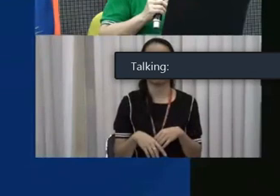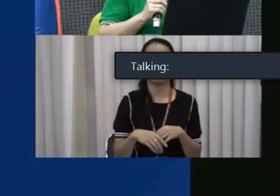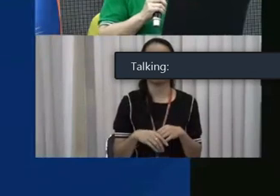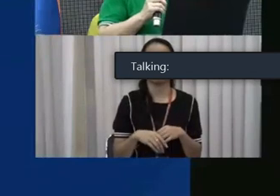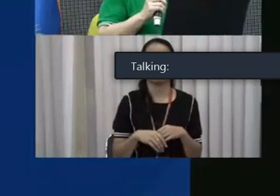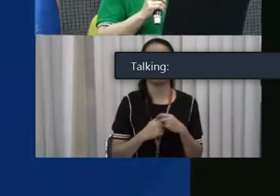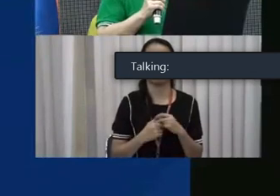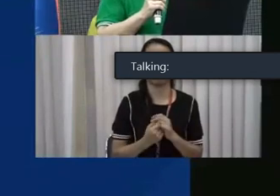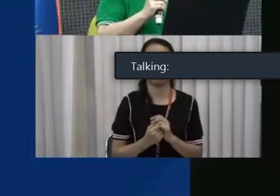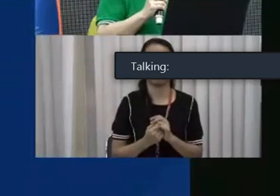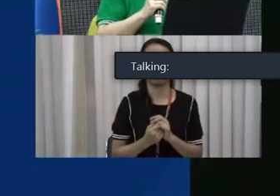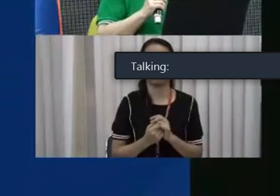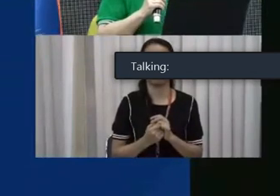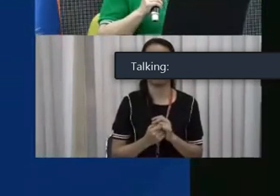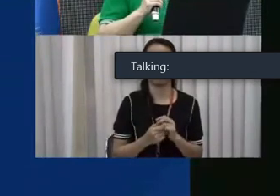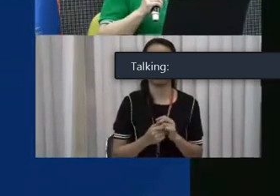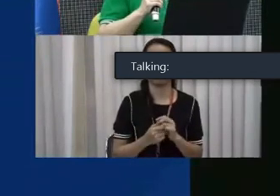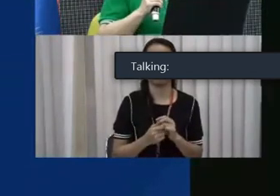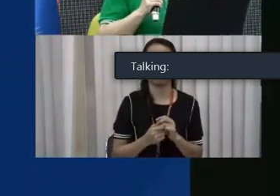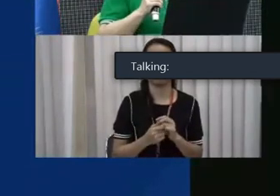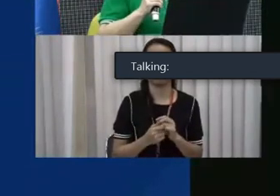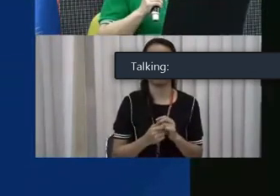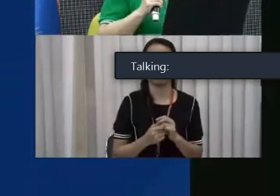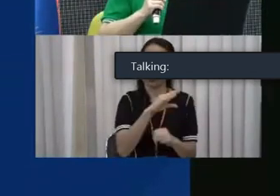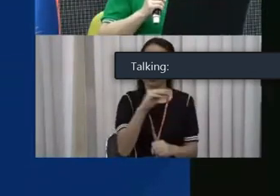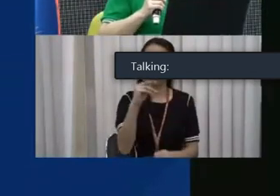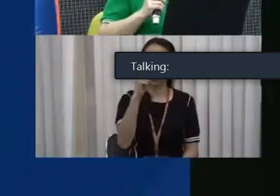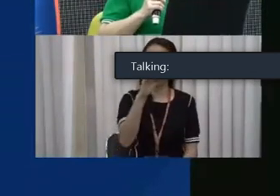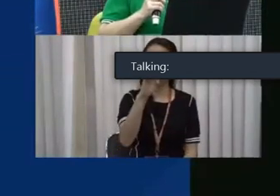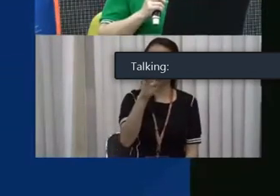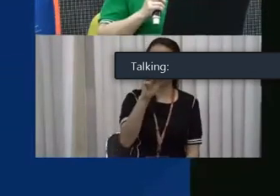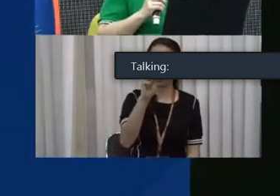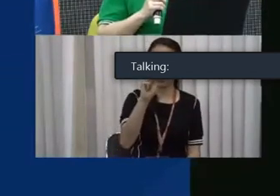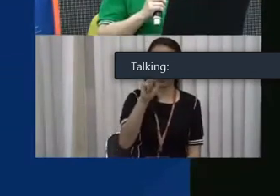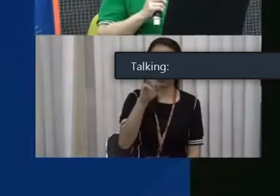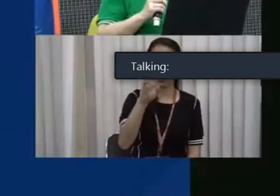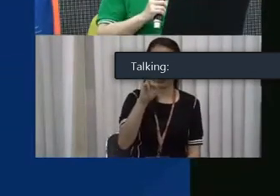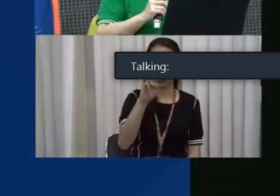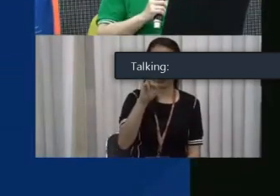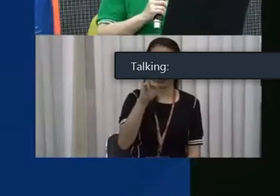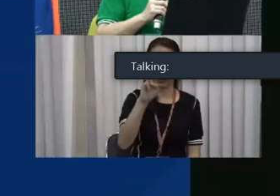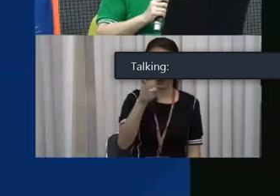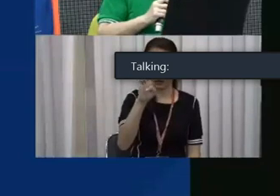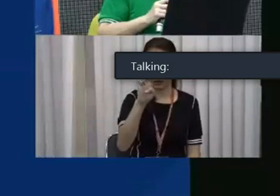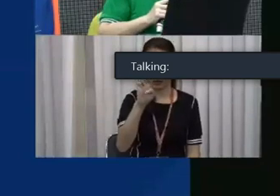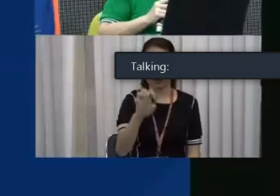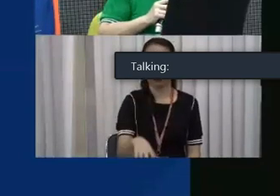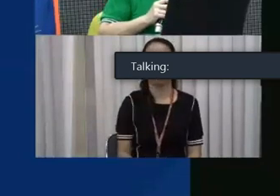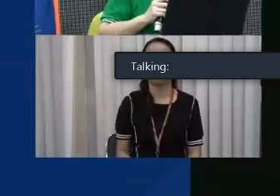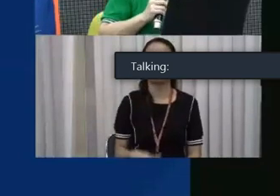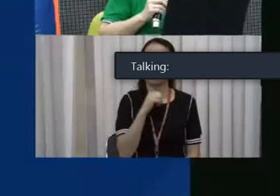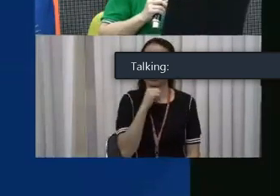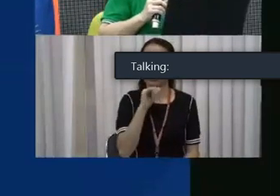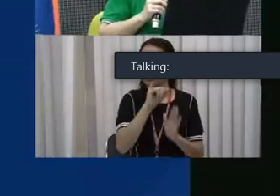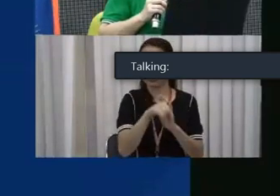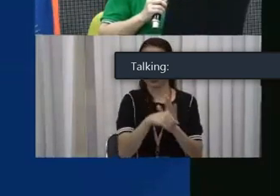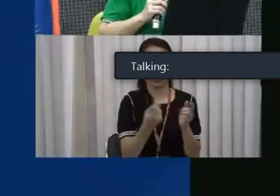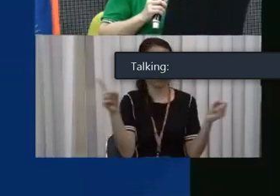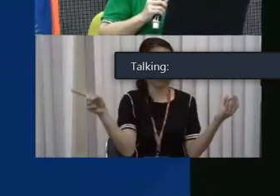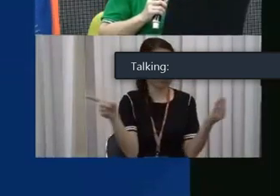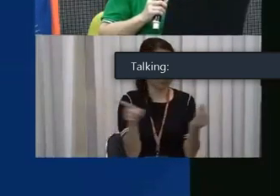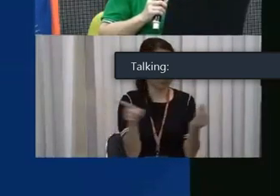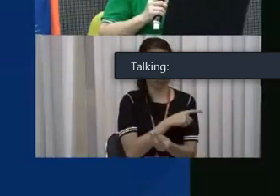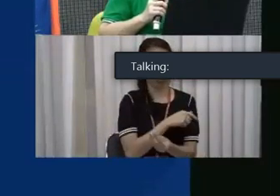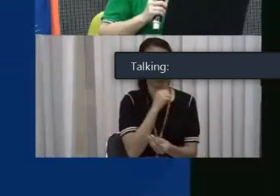kita nakasinati sa just and humane conditions of work. Security of tenure. Ang atong mga workers dili nato basta-basta